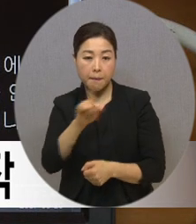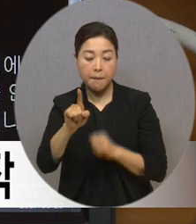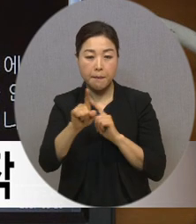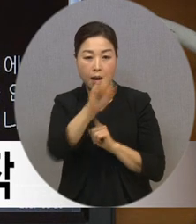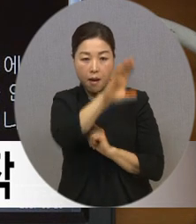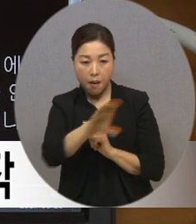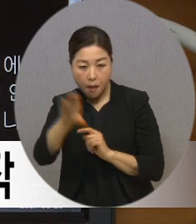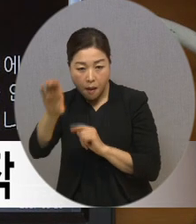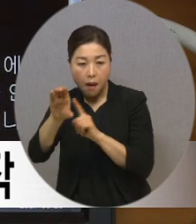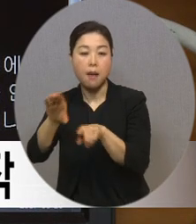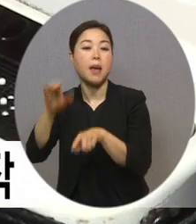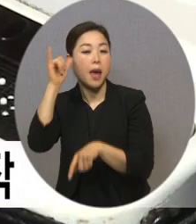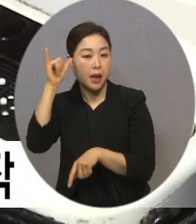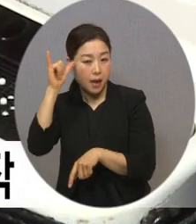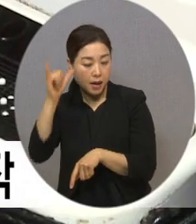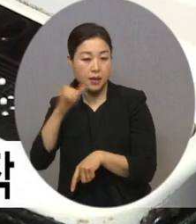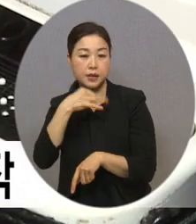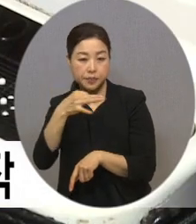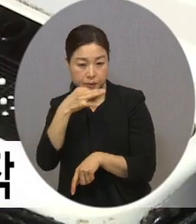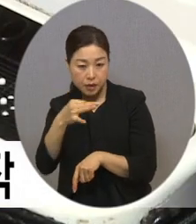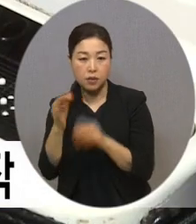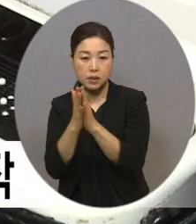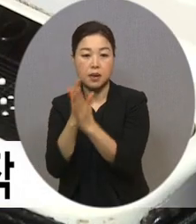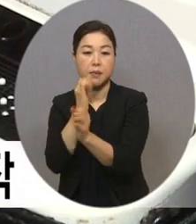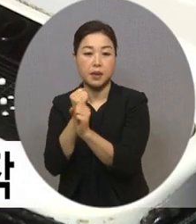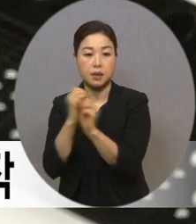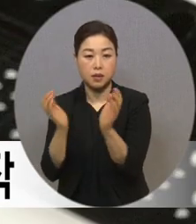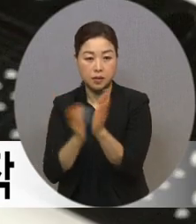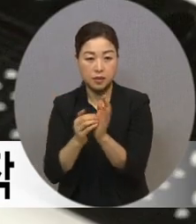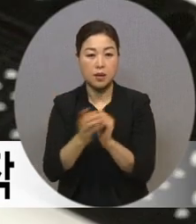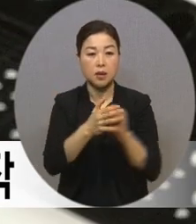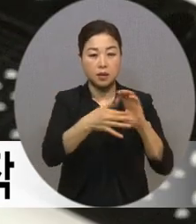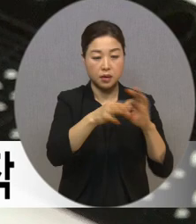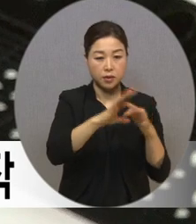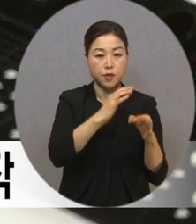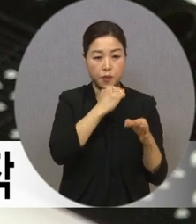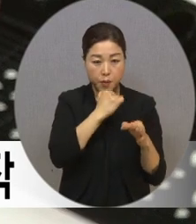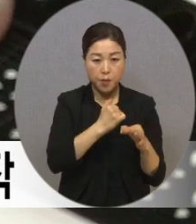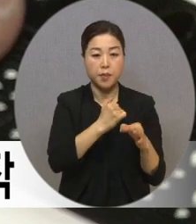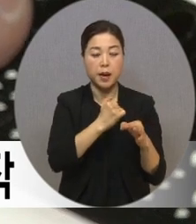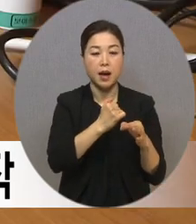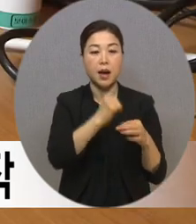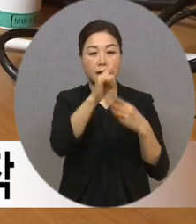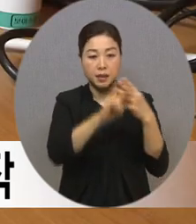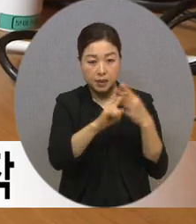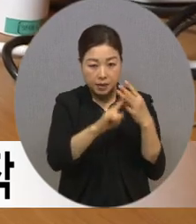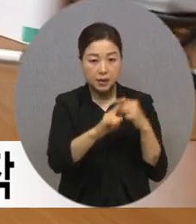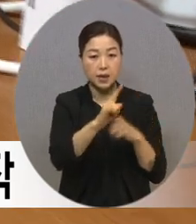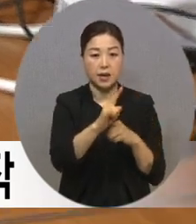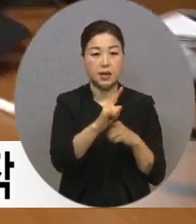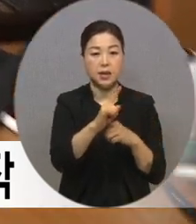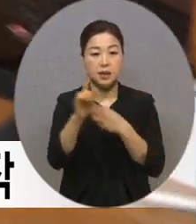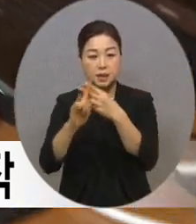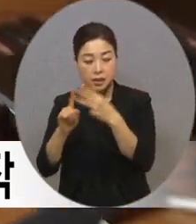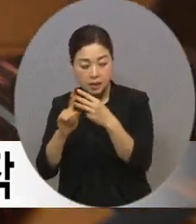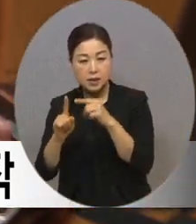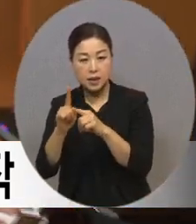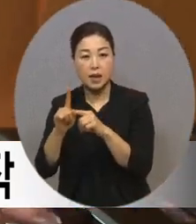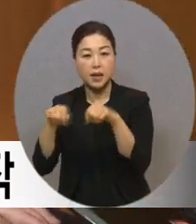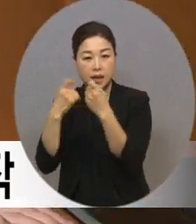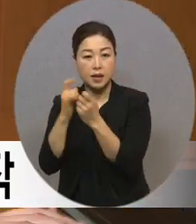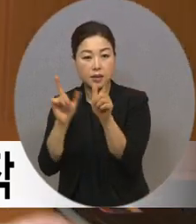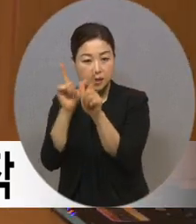적용한 AI 음성도서를 제작했으며 그리스 로마 신화 신들의 은밀한 사생활 1, 2편 등 총